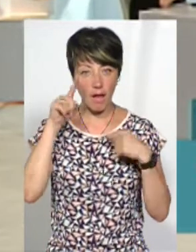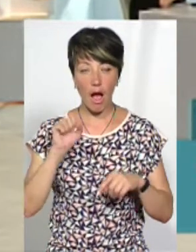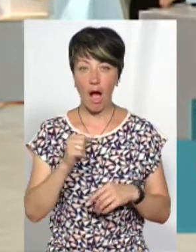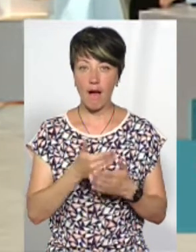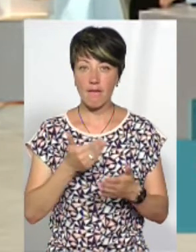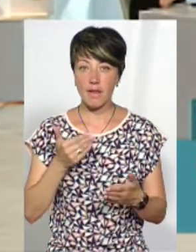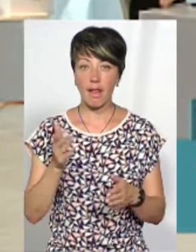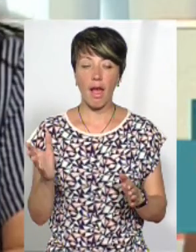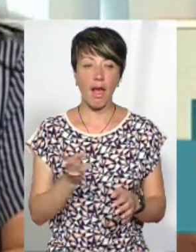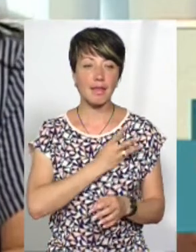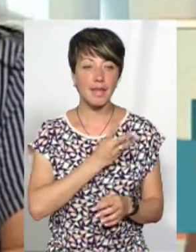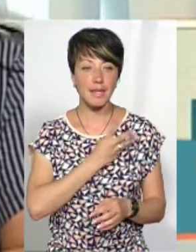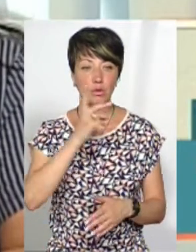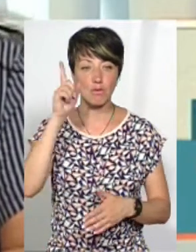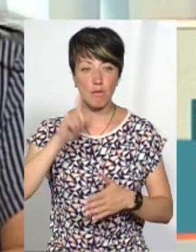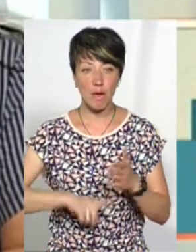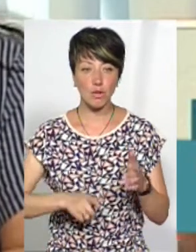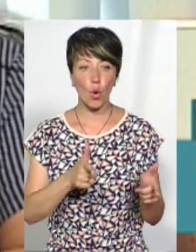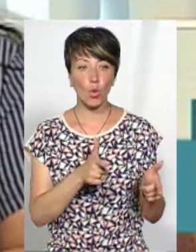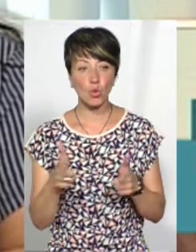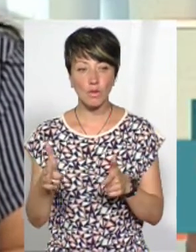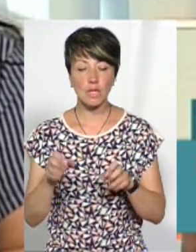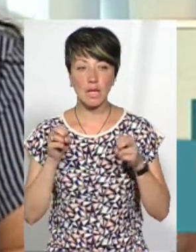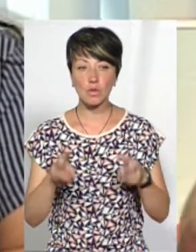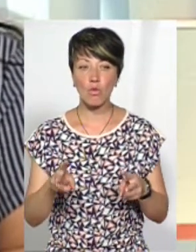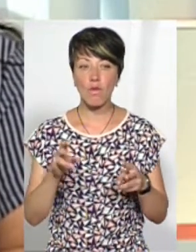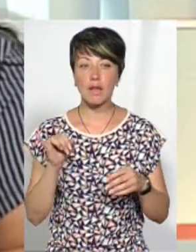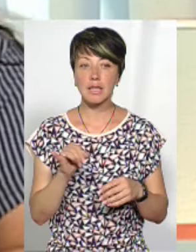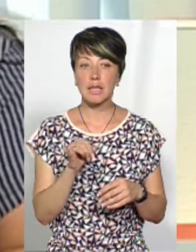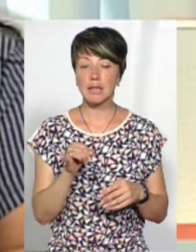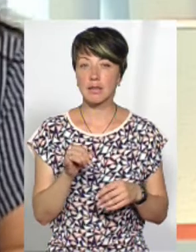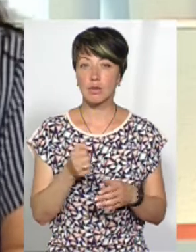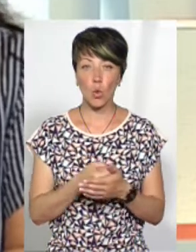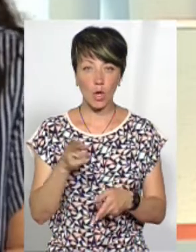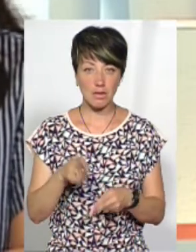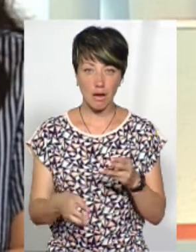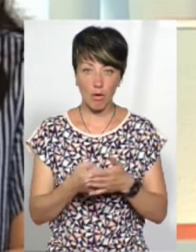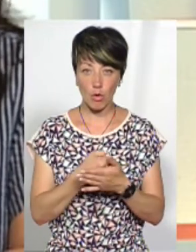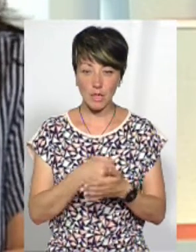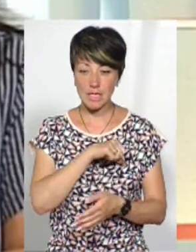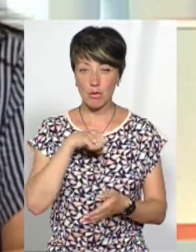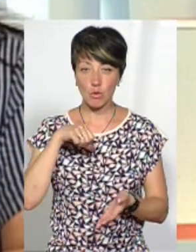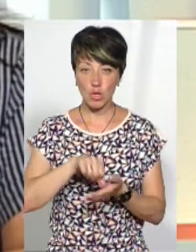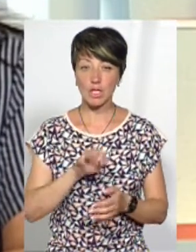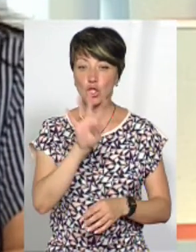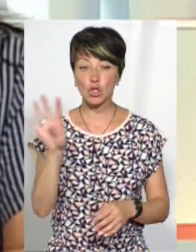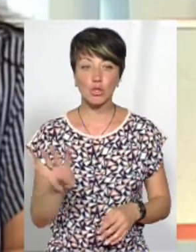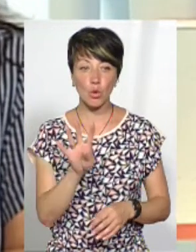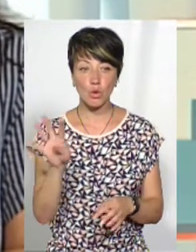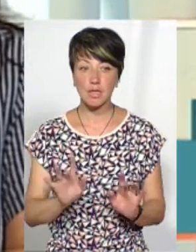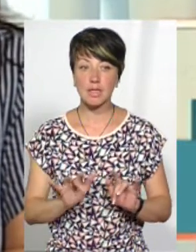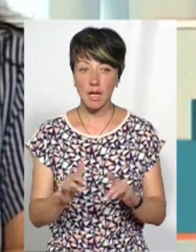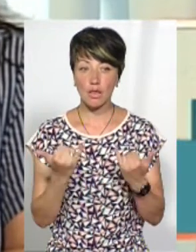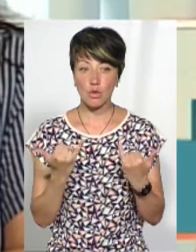а від енергійності, впевненості, готовності ризикувати йти до кінця самих учасників. За 4-годинний захід,